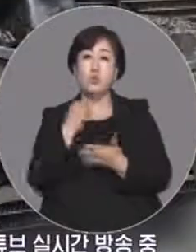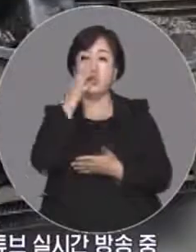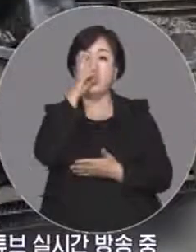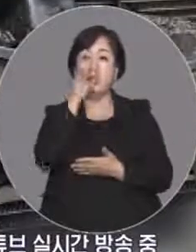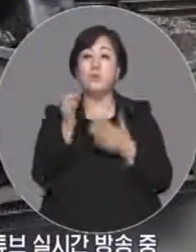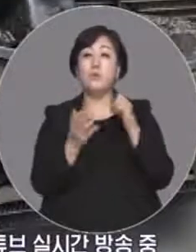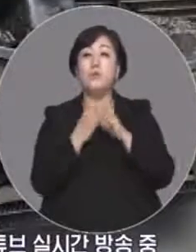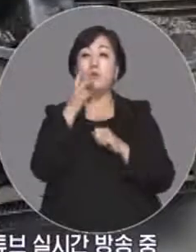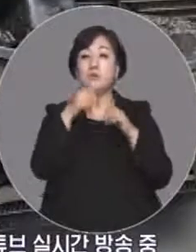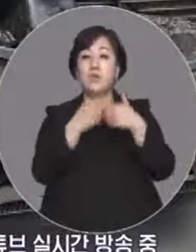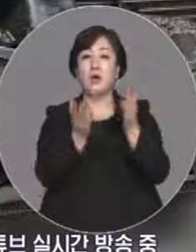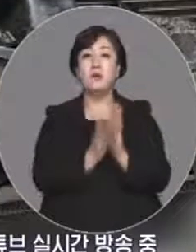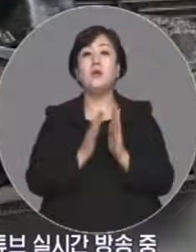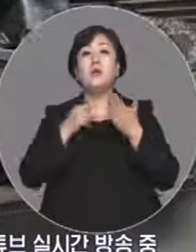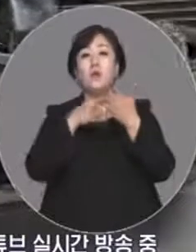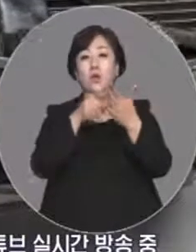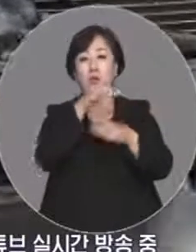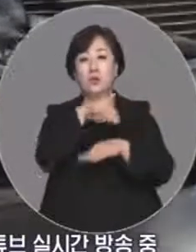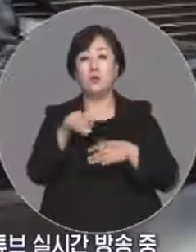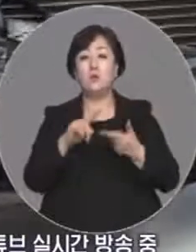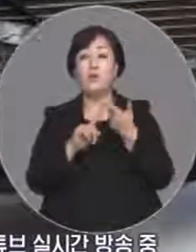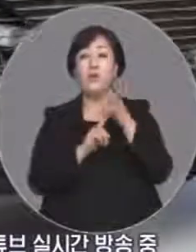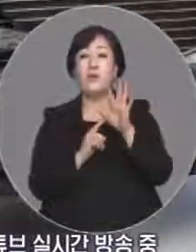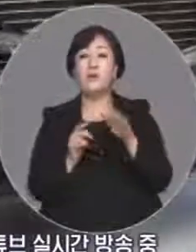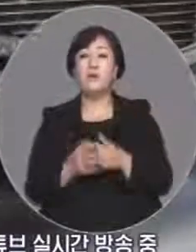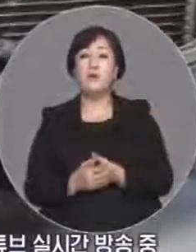조사 기관의 의뢰했다고 밝혔습니다